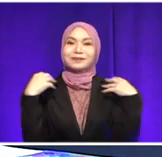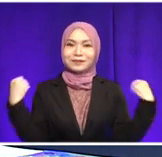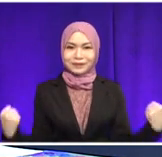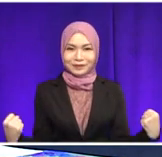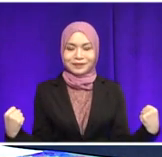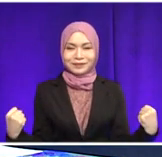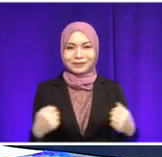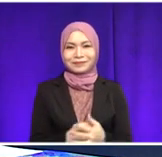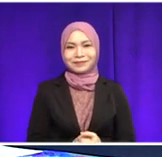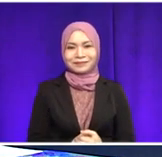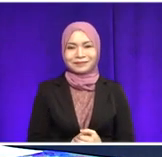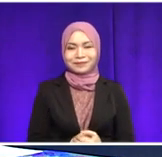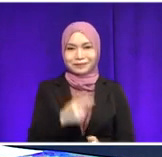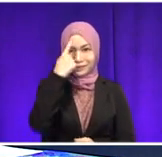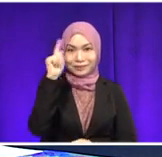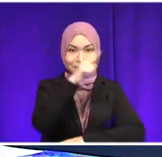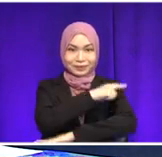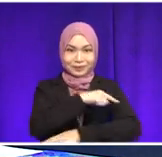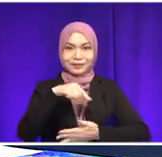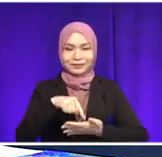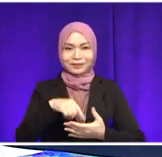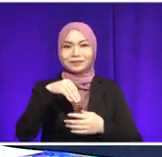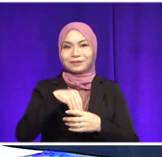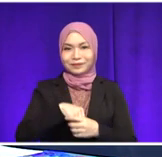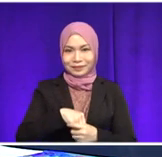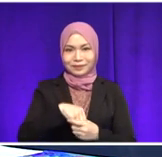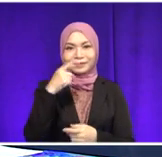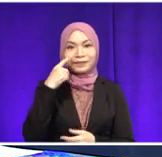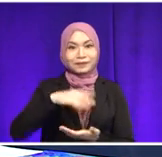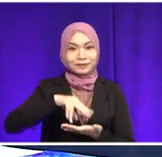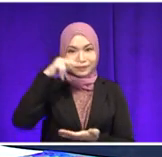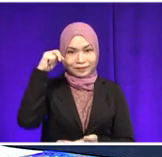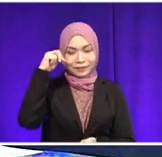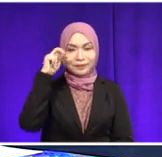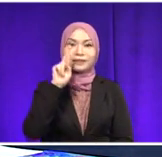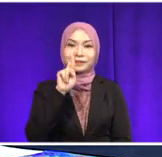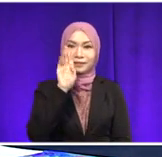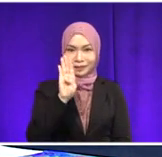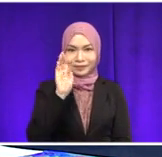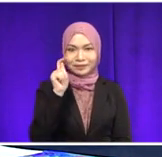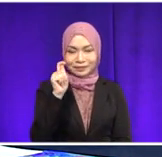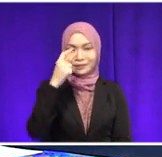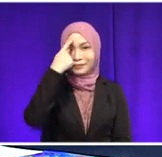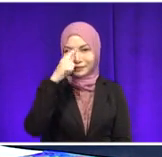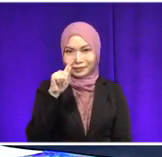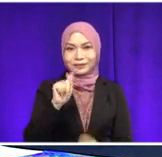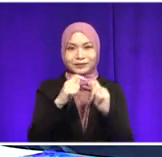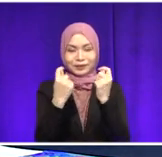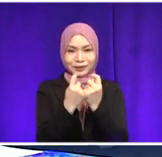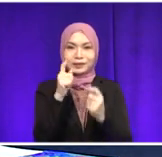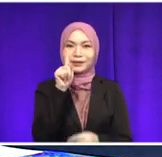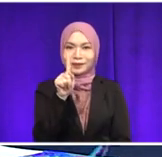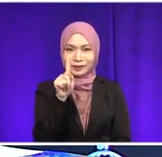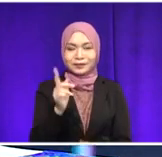cerai selalu belum untuk hari ini kita sebenarnya dalam materi ke bentuk teknologi untuk tingkatan satu